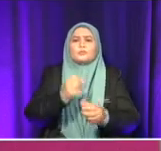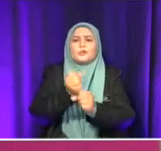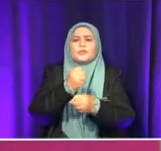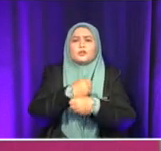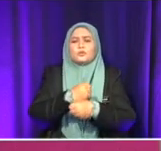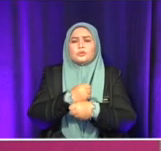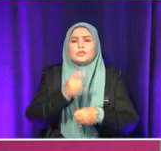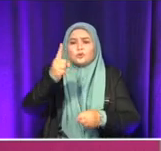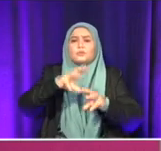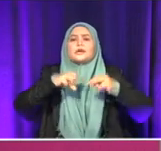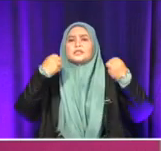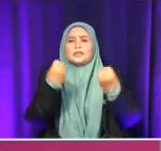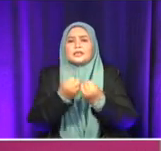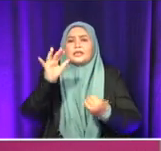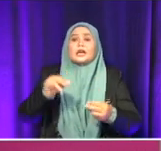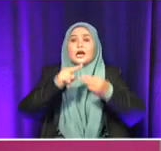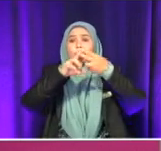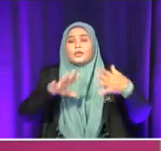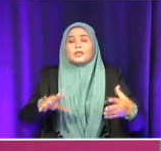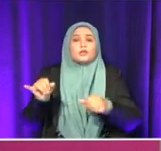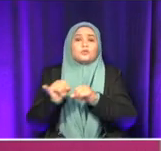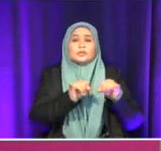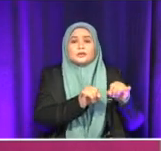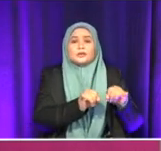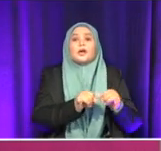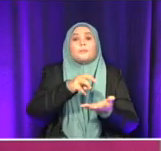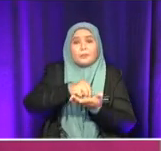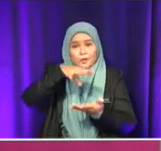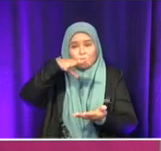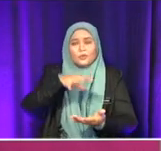satu masyarakat yang Harmoni dan juga Makmur